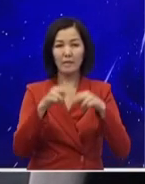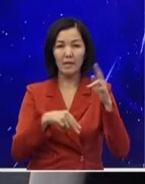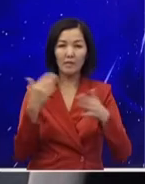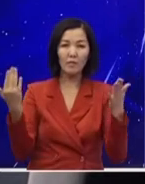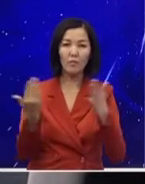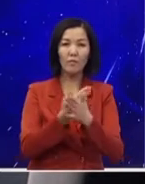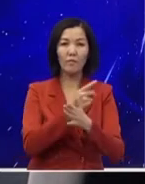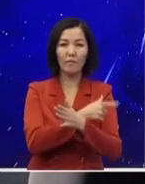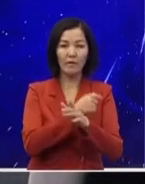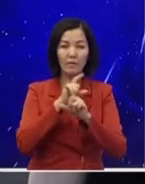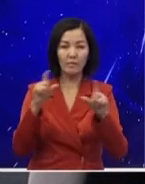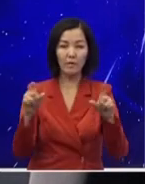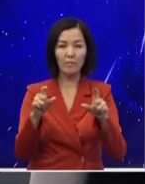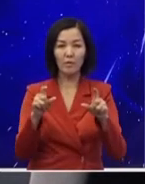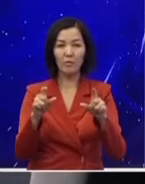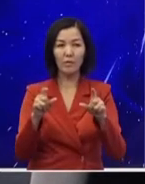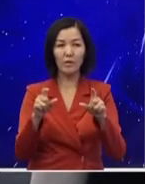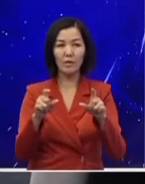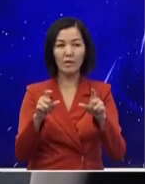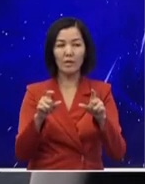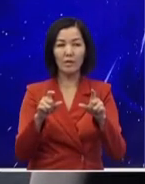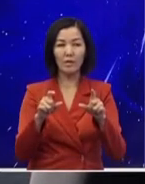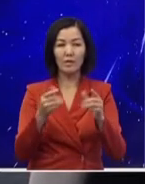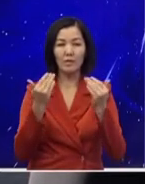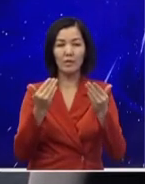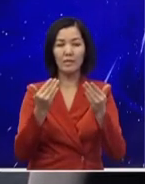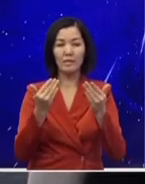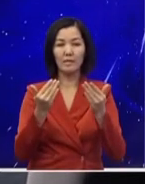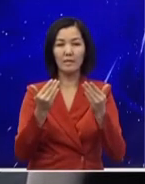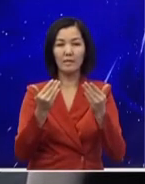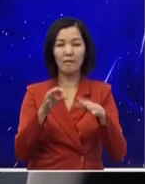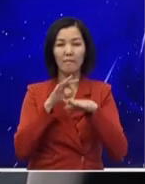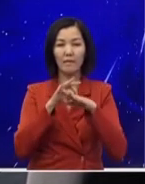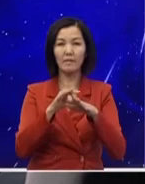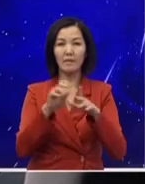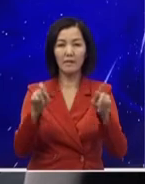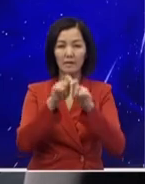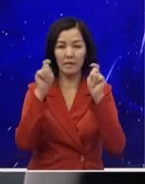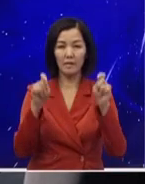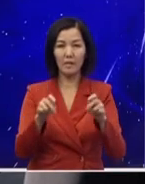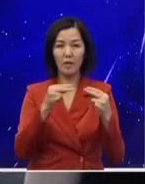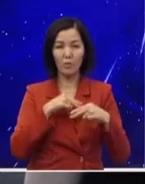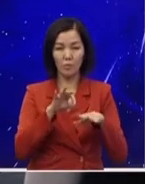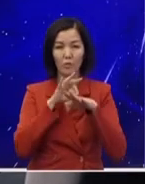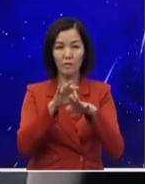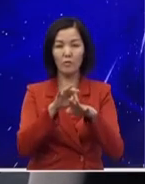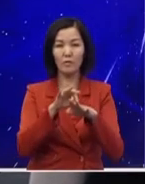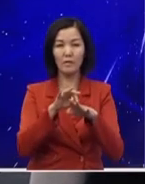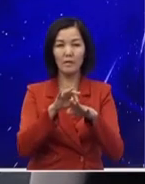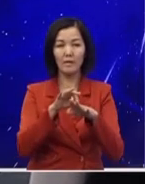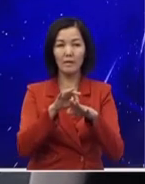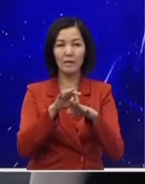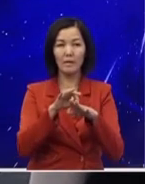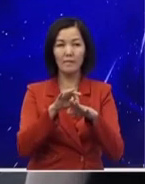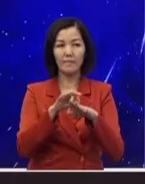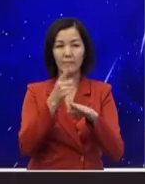новых врачебных амбулаторий. Часть из них уже сдана, введена в эксплуатацию. Часть из них уже